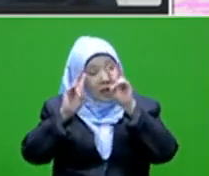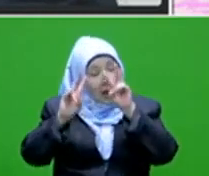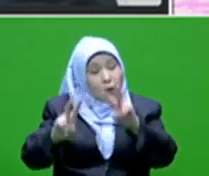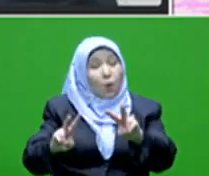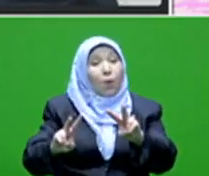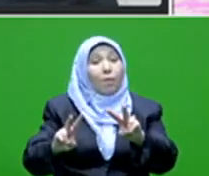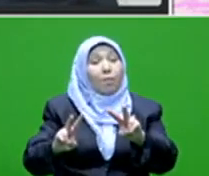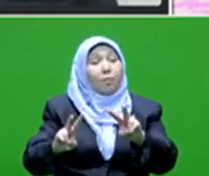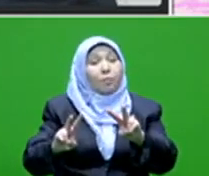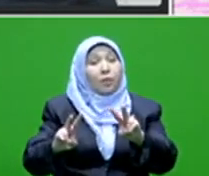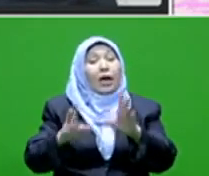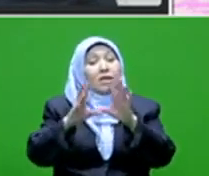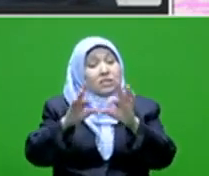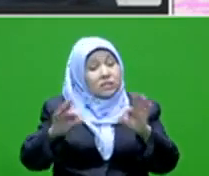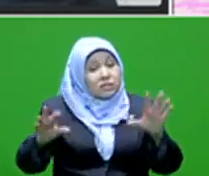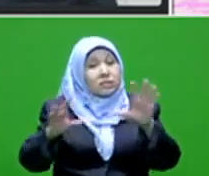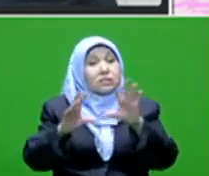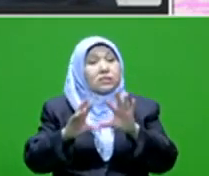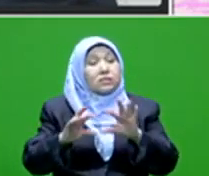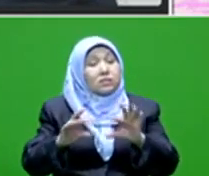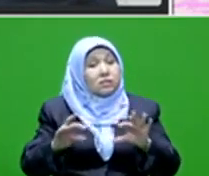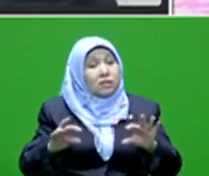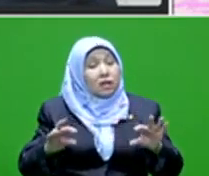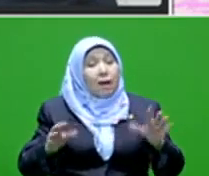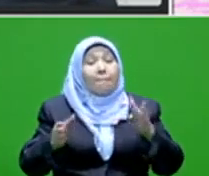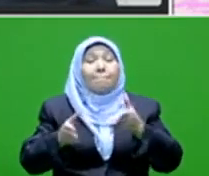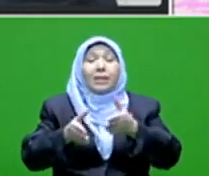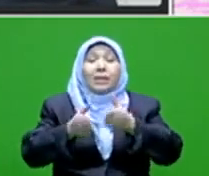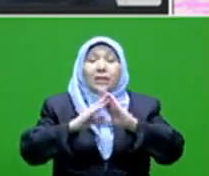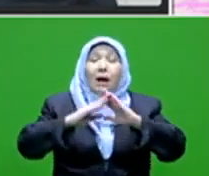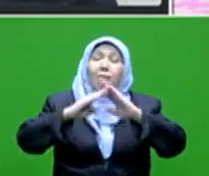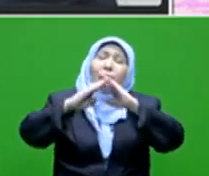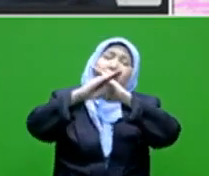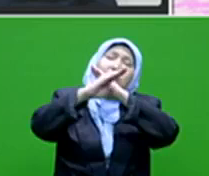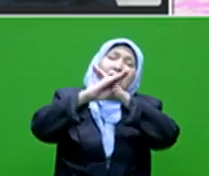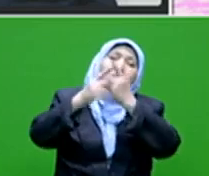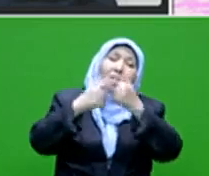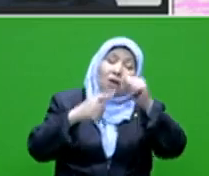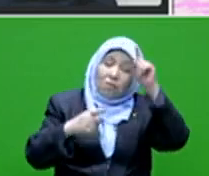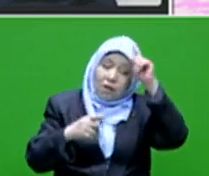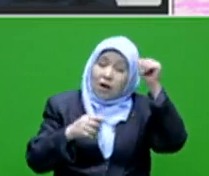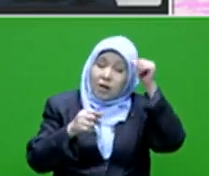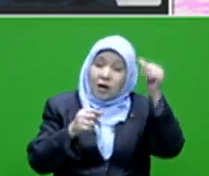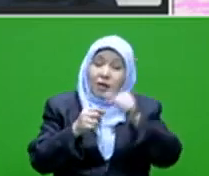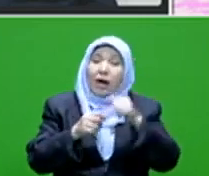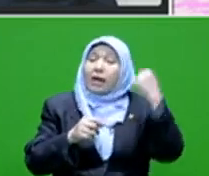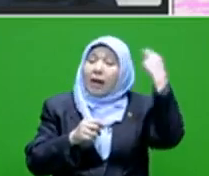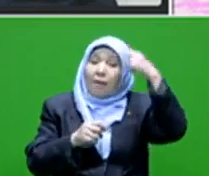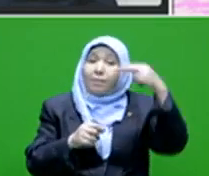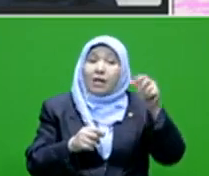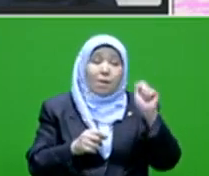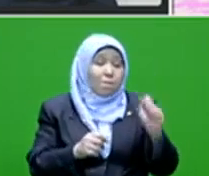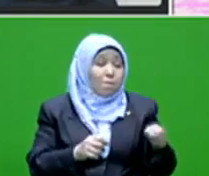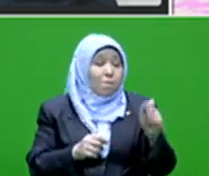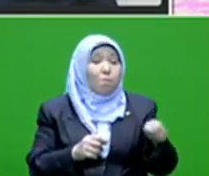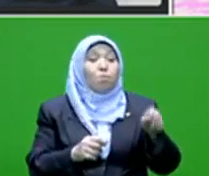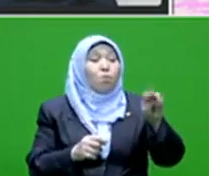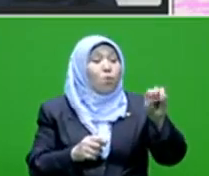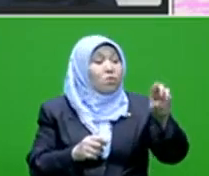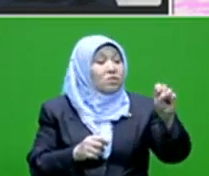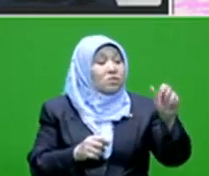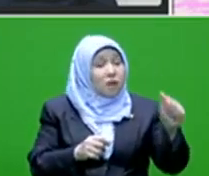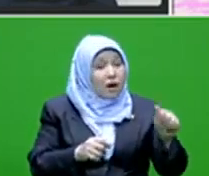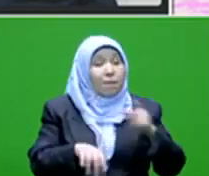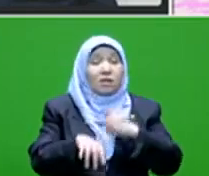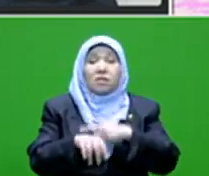nama cerita minta berlindung dengan Allah ni, ingat tak Nabi Musa, masa